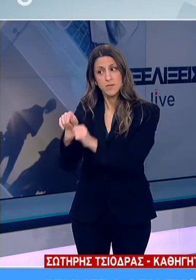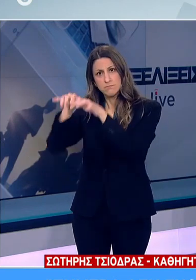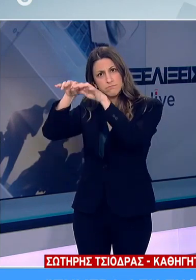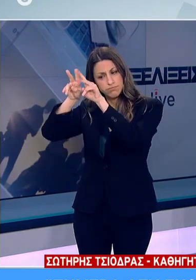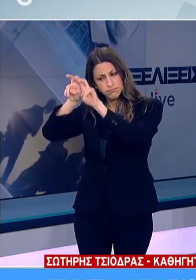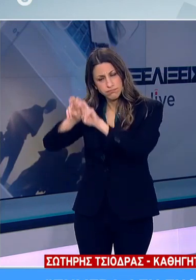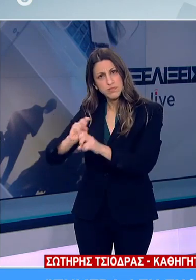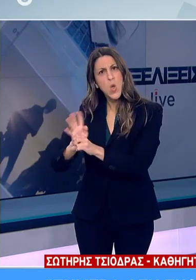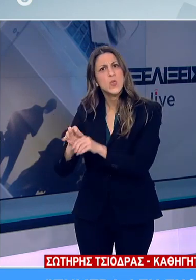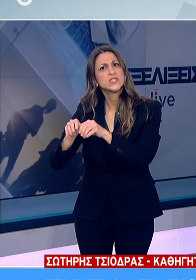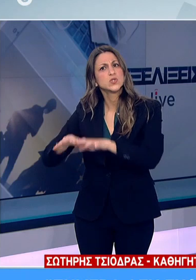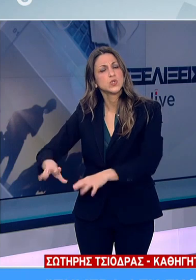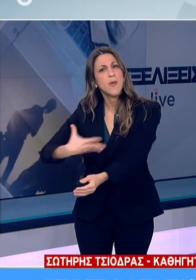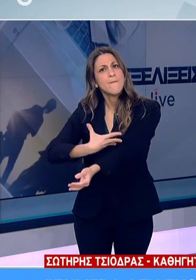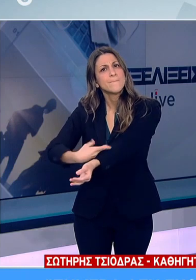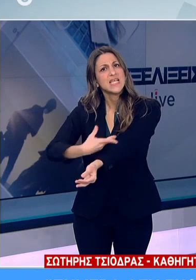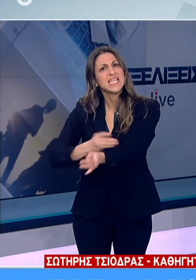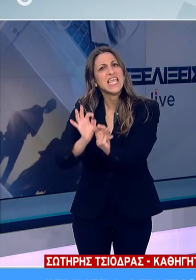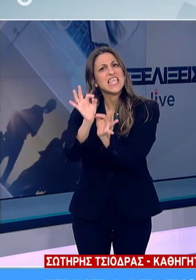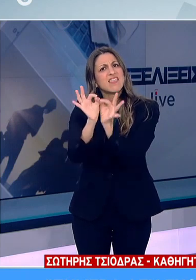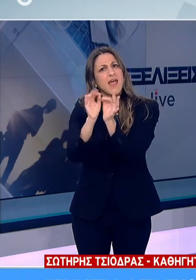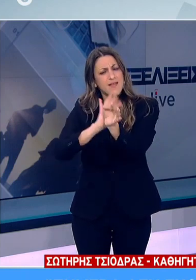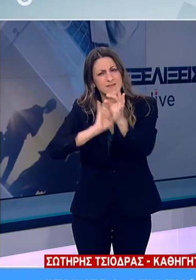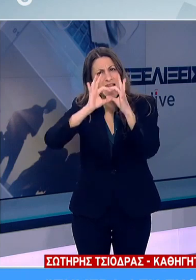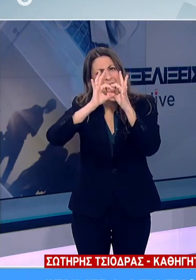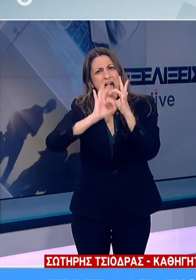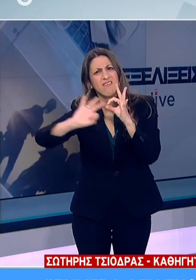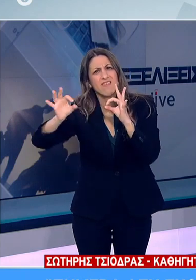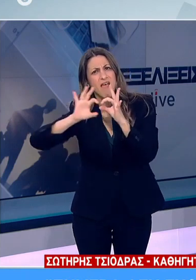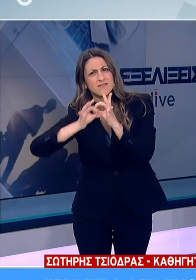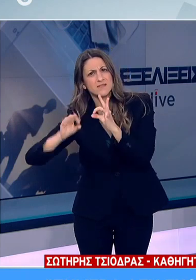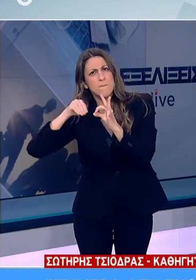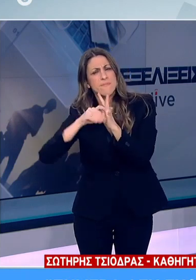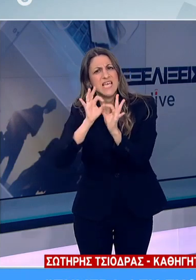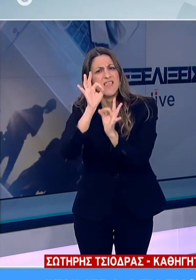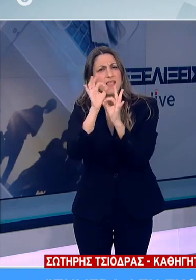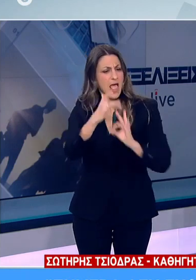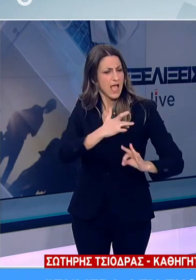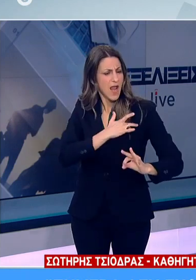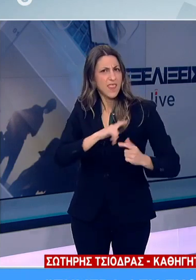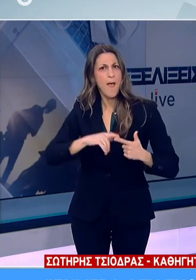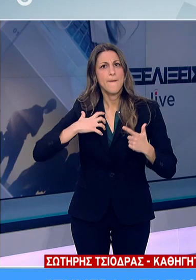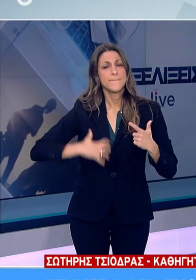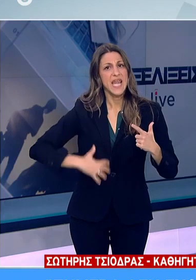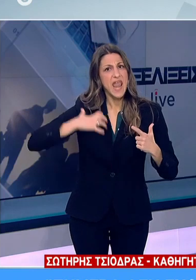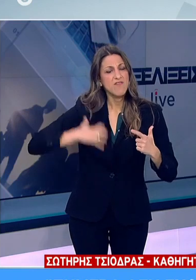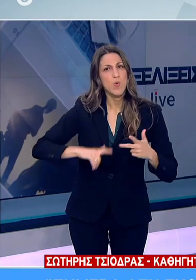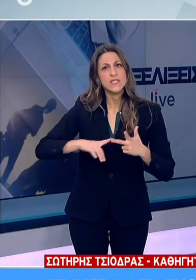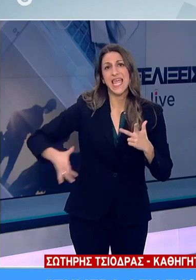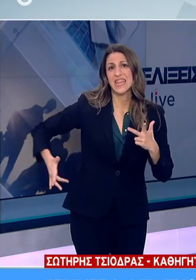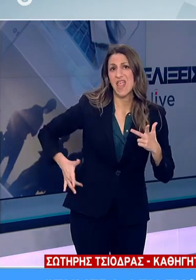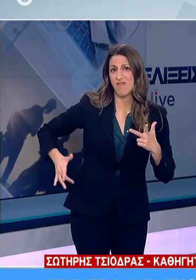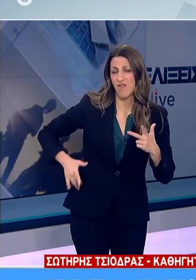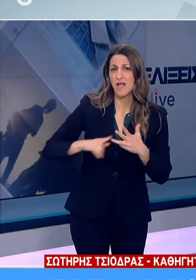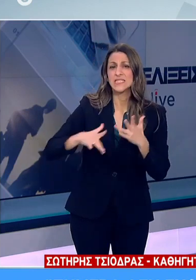έδειξε την εντόπιση του ιού στα ενδοθυλιακά κύτταρα των αγγείων πολλών οργάνων, όπως η καρδιά, οι πνεύμονες, οι νεφροί,